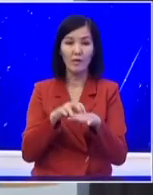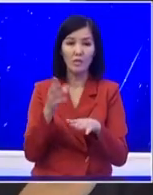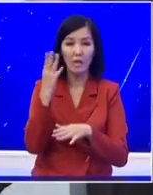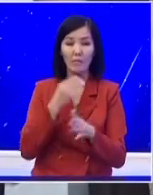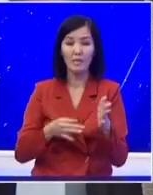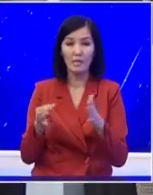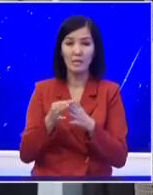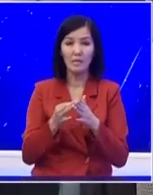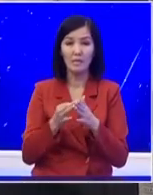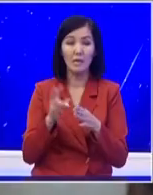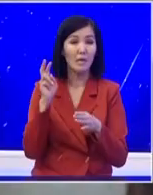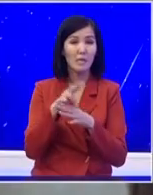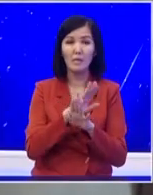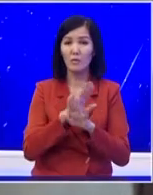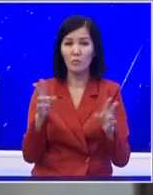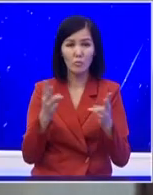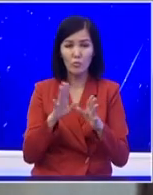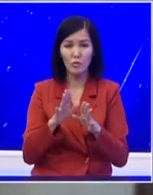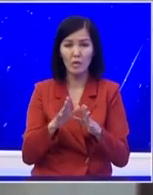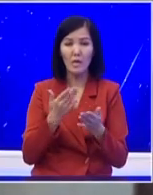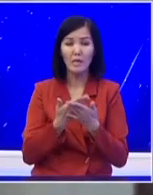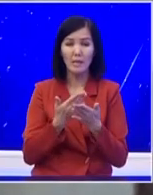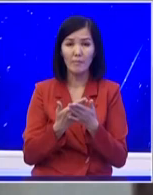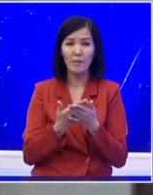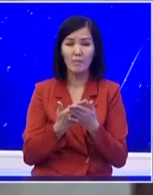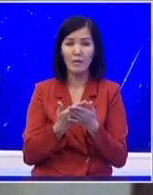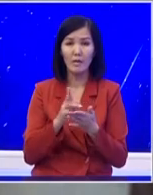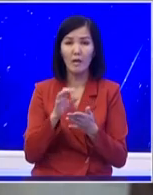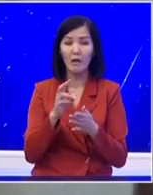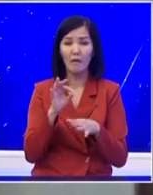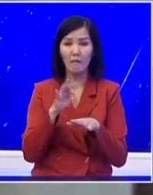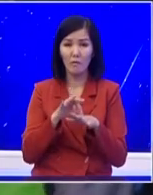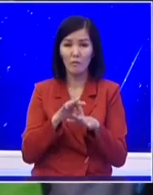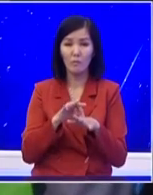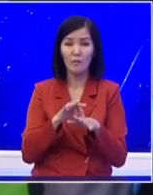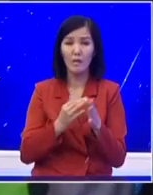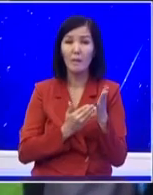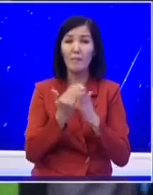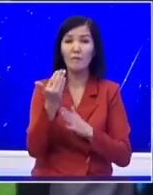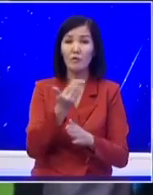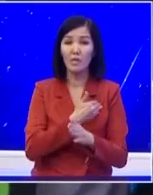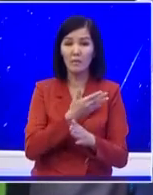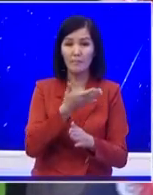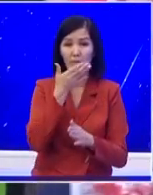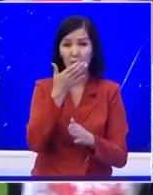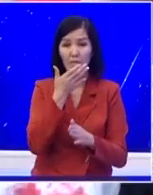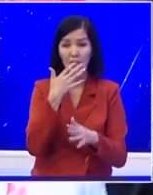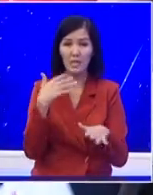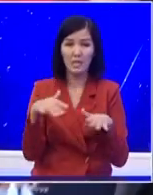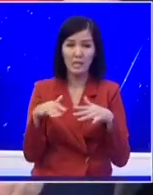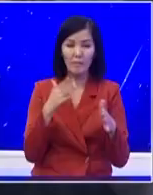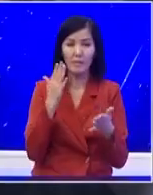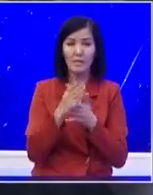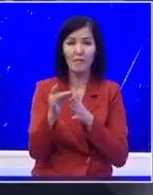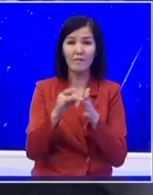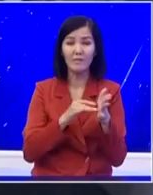области призывают не приходить в поликлиники в случае появления клинических симптомов коронавируса, повышения температуры, кашля, одышки, слабости.